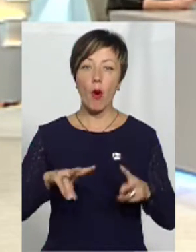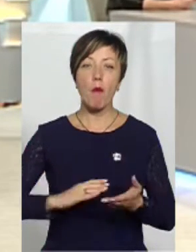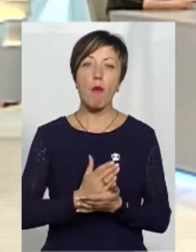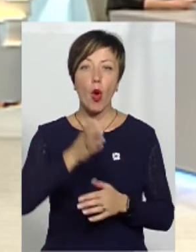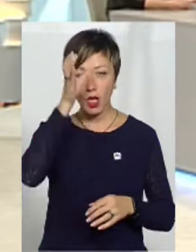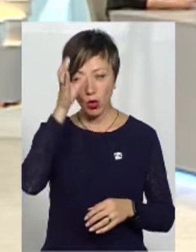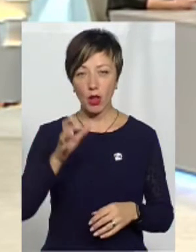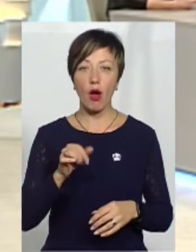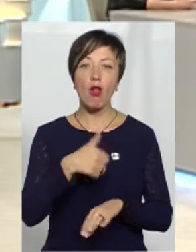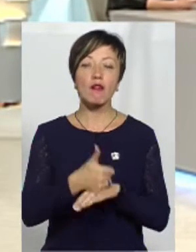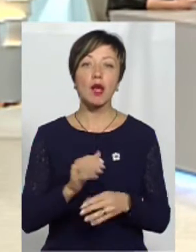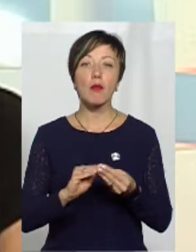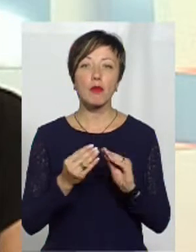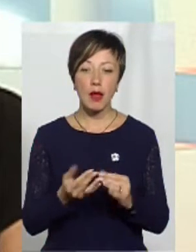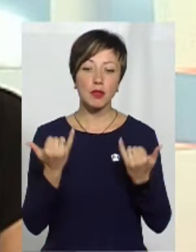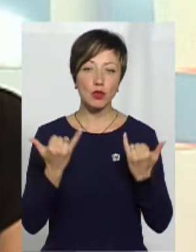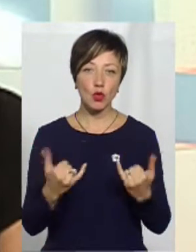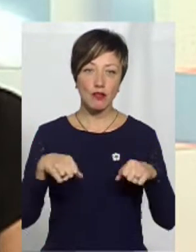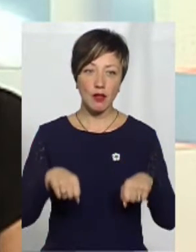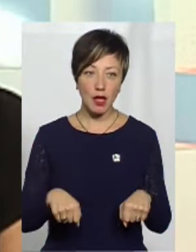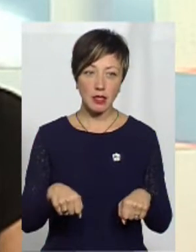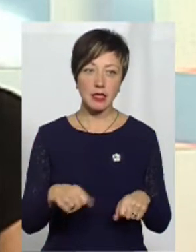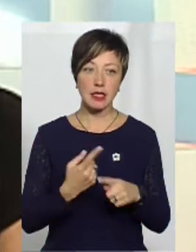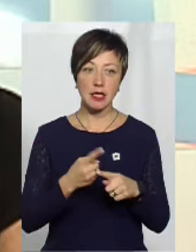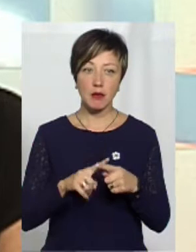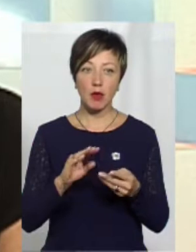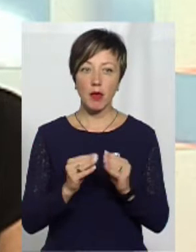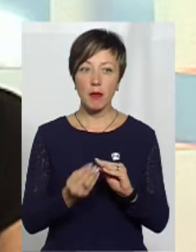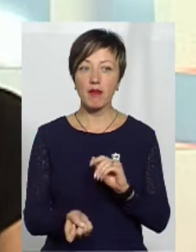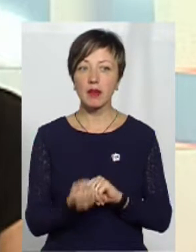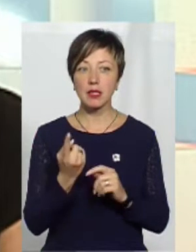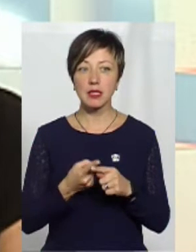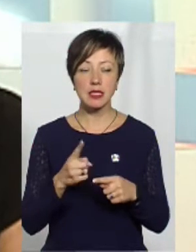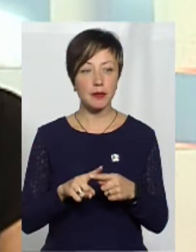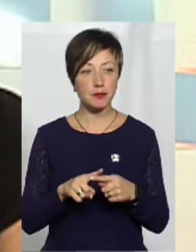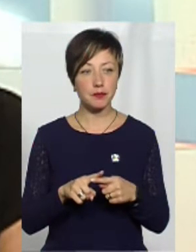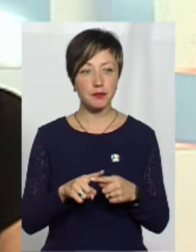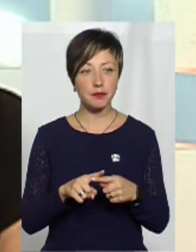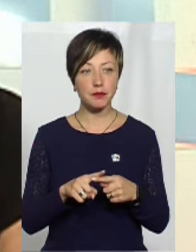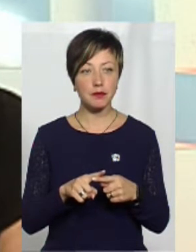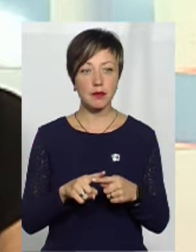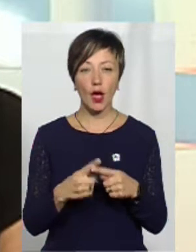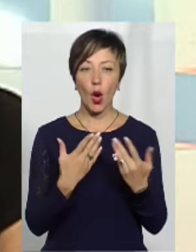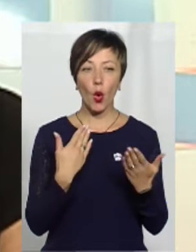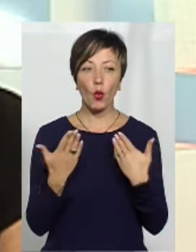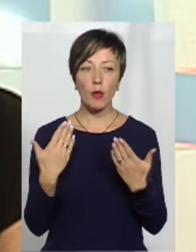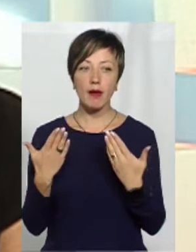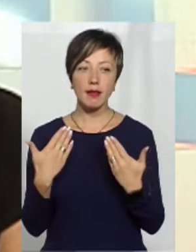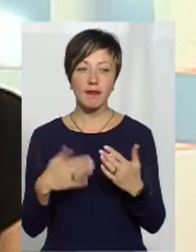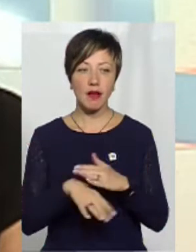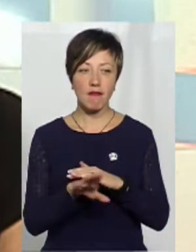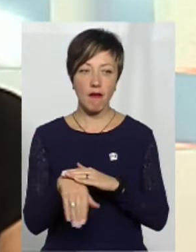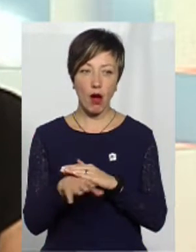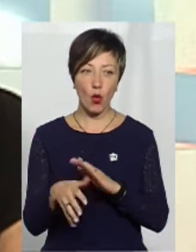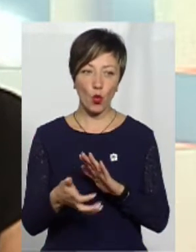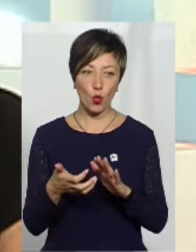політолог. Головна проблема сьогоднішньої влади, да, і, власне, цієї проблеми, яка виникла, це і певний комунікативний вакуум, який